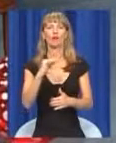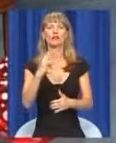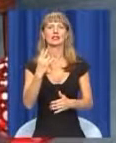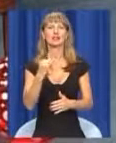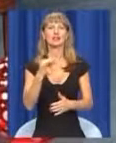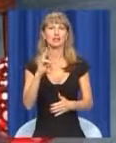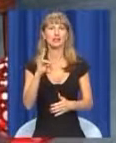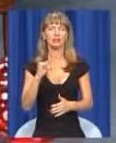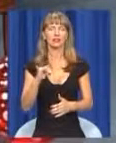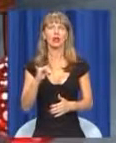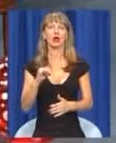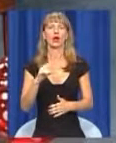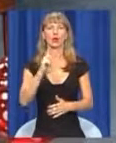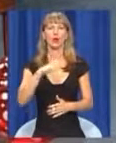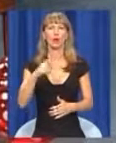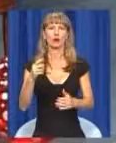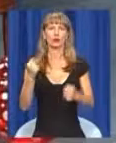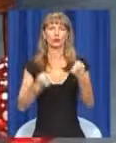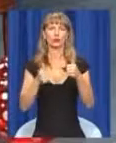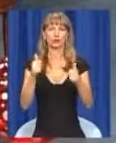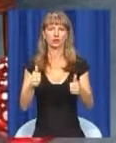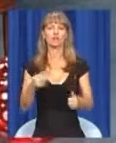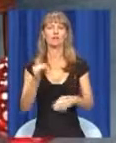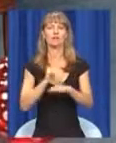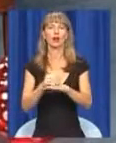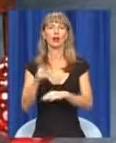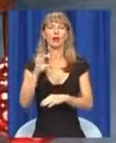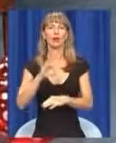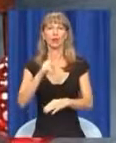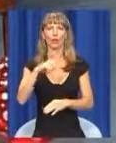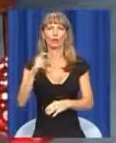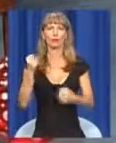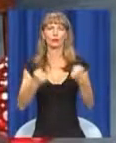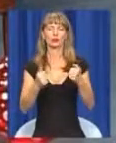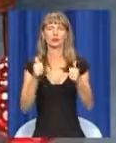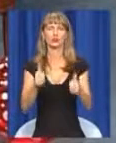Тому далі пропонуємо вам переглянути цікаві факти про автомобільні номери.